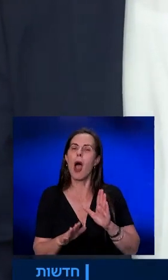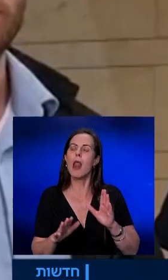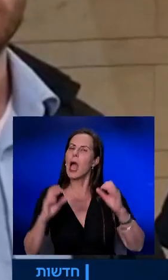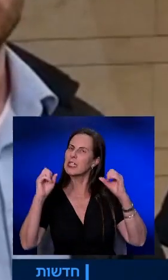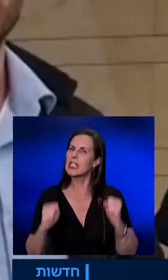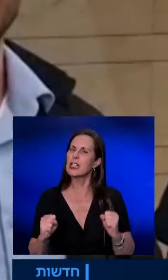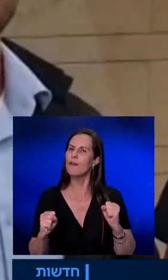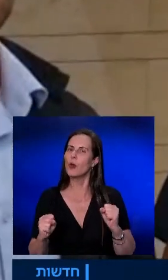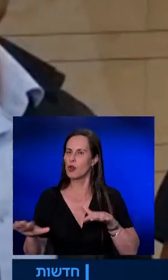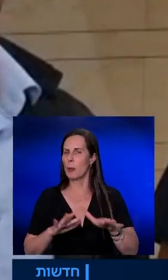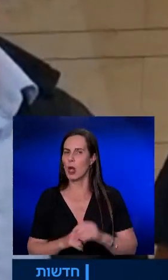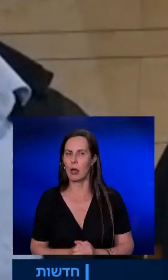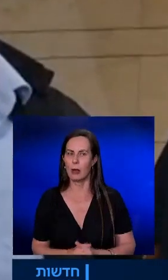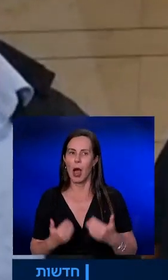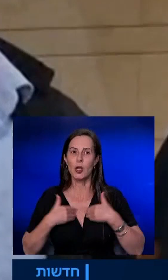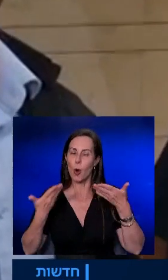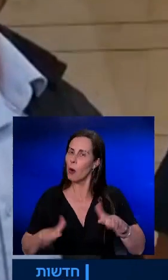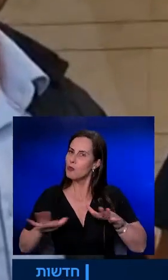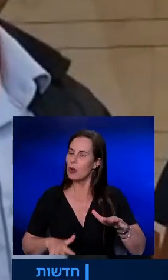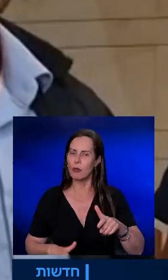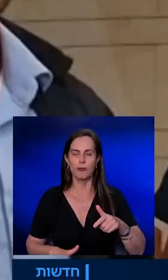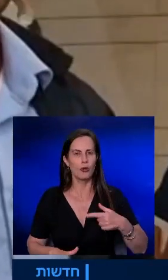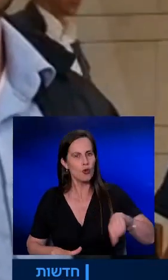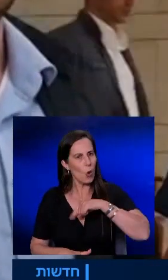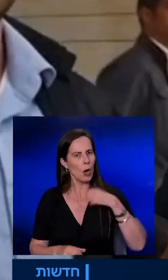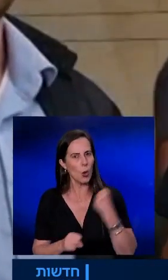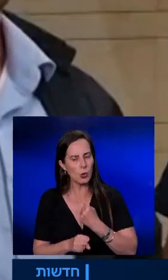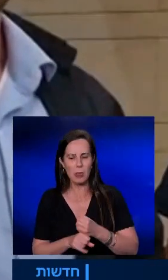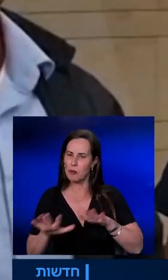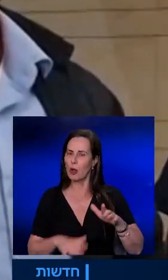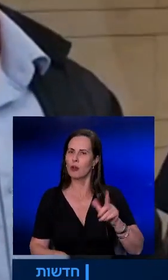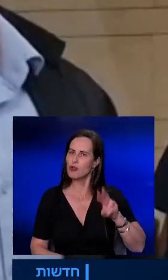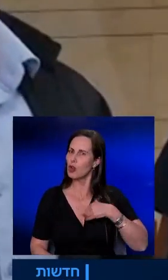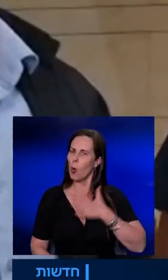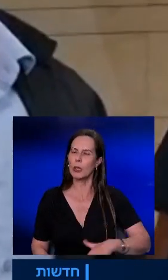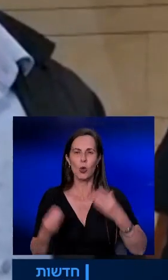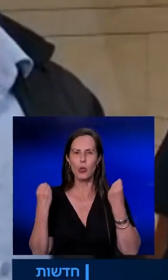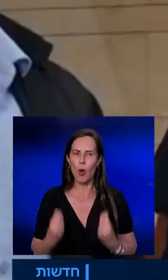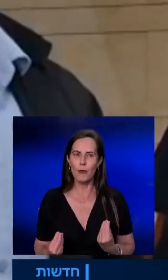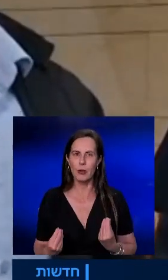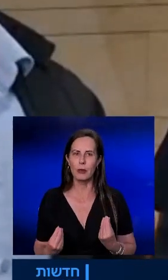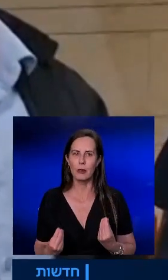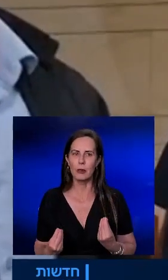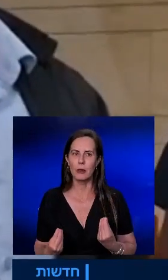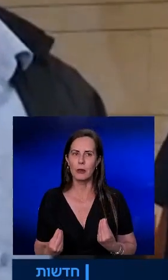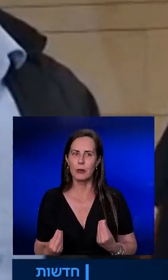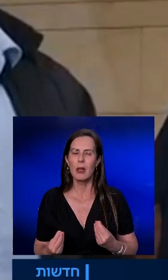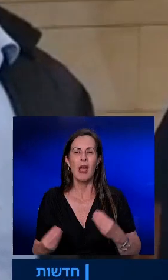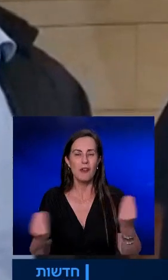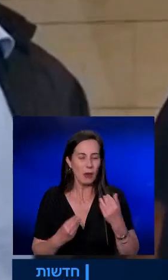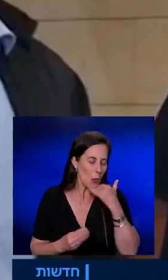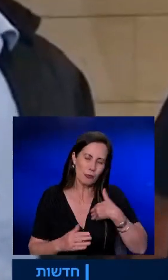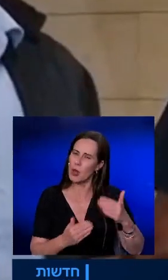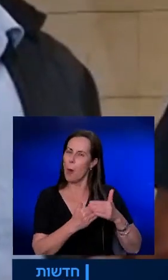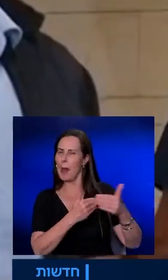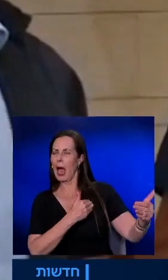היציבות הפוליטית. אנחנו פה ממשלה של עשייה, ממשלה של רצון טוב, ומתרחקים